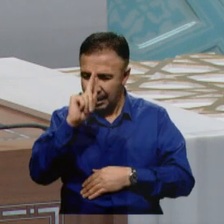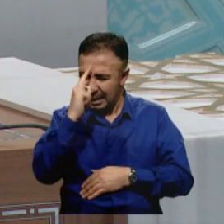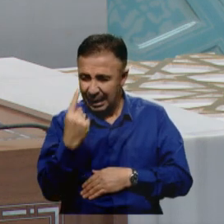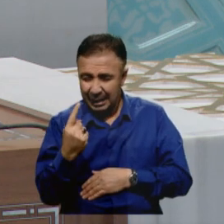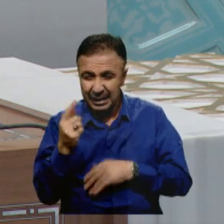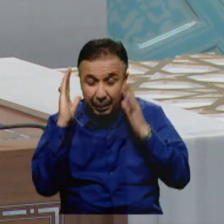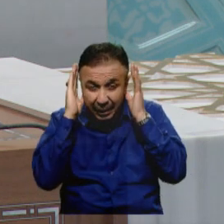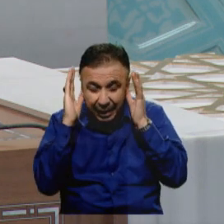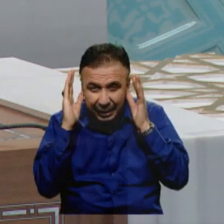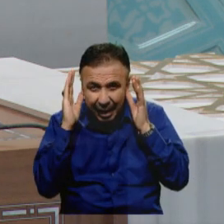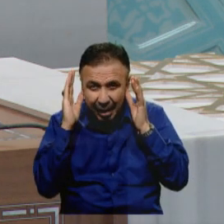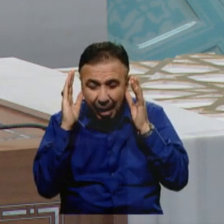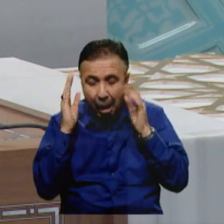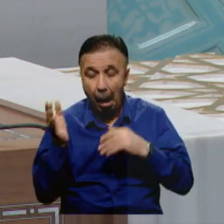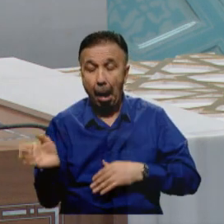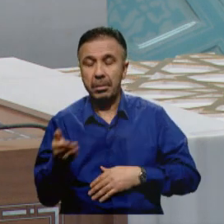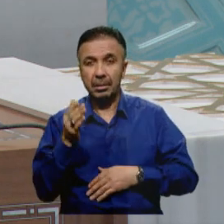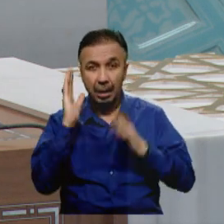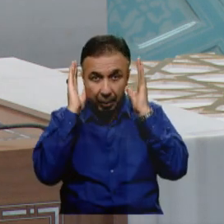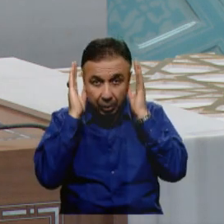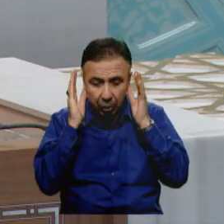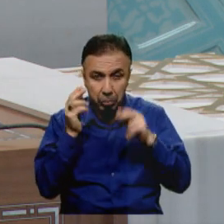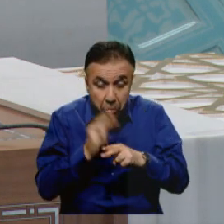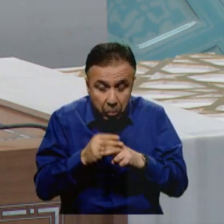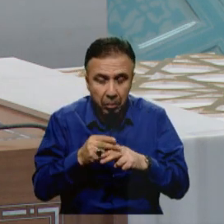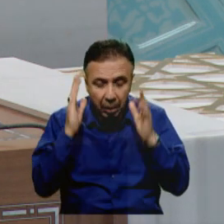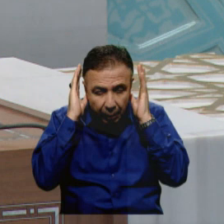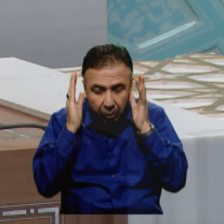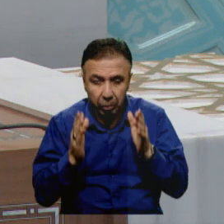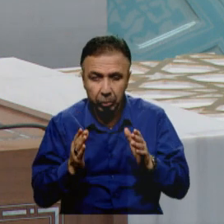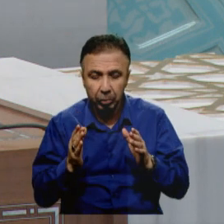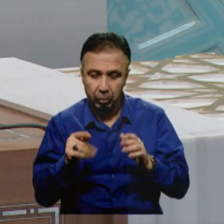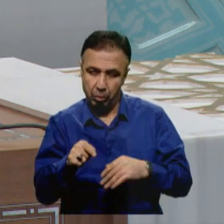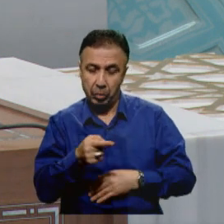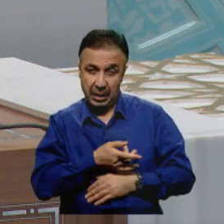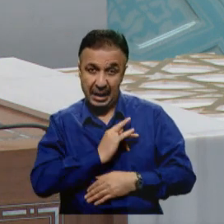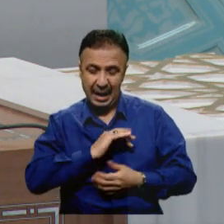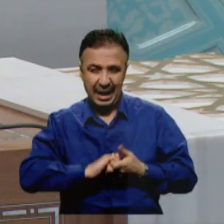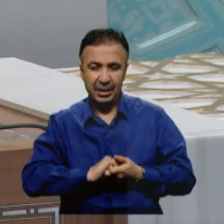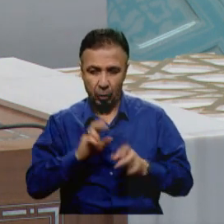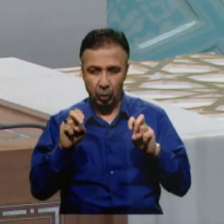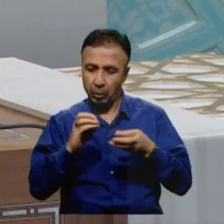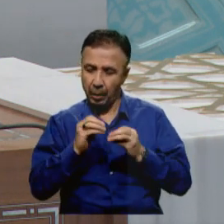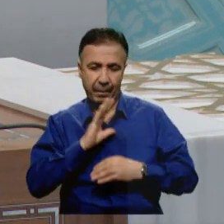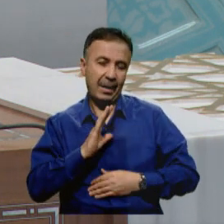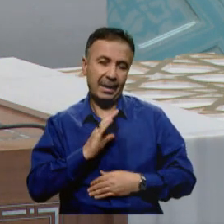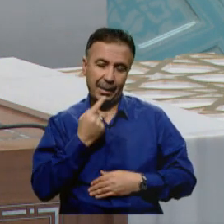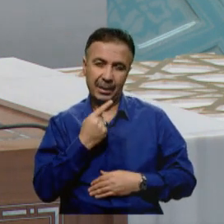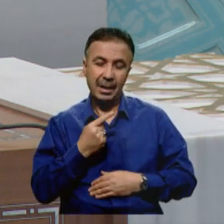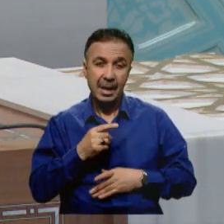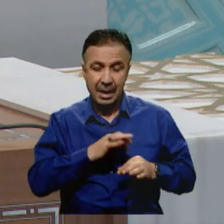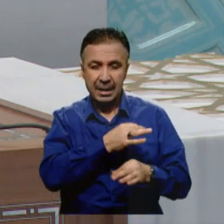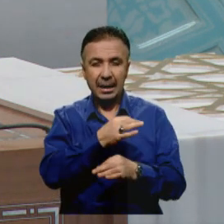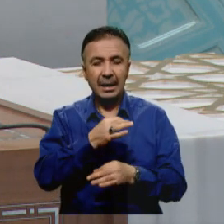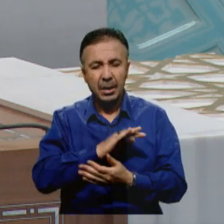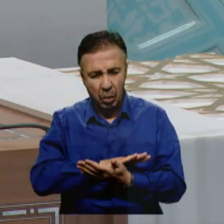Böyle bir durumdaysak o zaman ihlas konusunda bir problemimiz var. Demek ki insanlar düzgün namaz kılsınlar diye